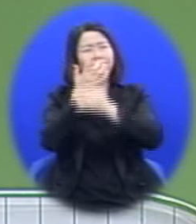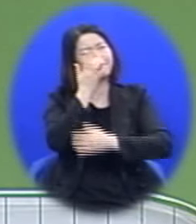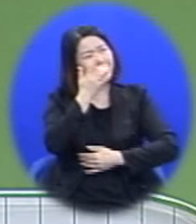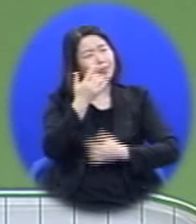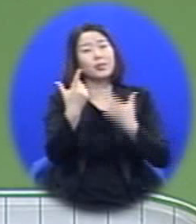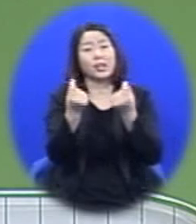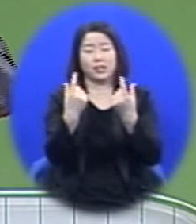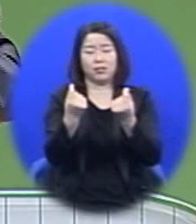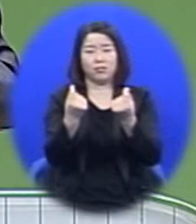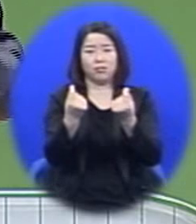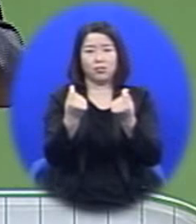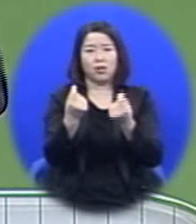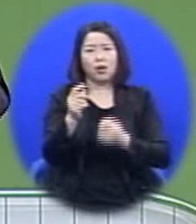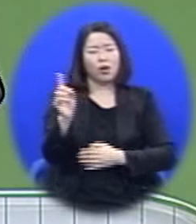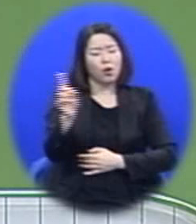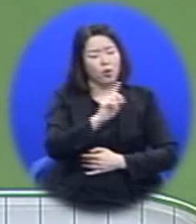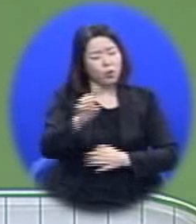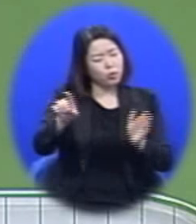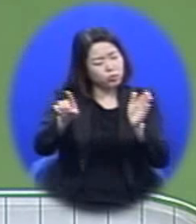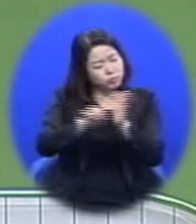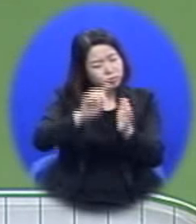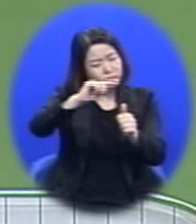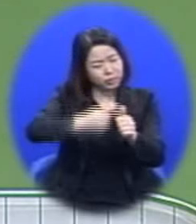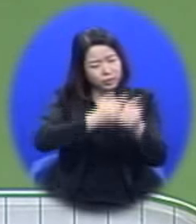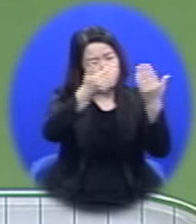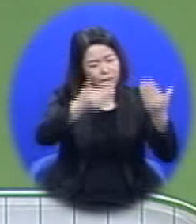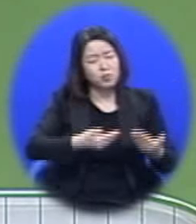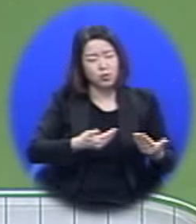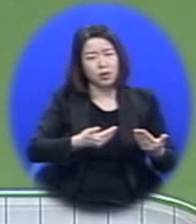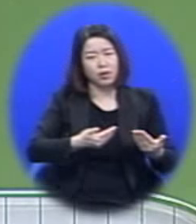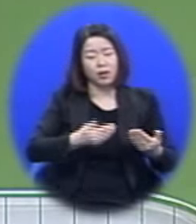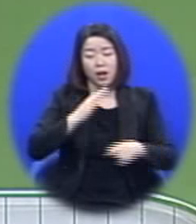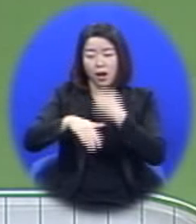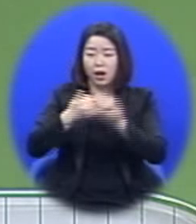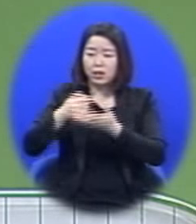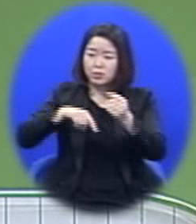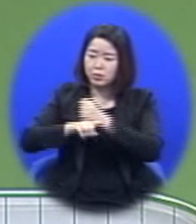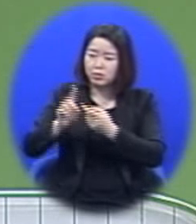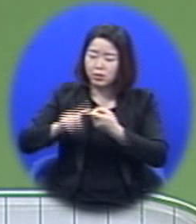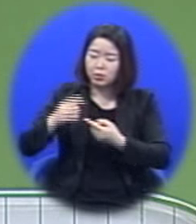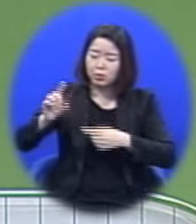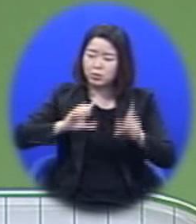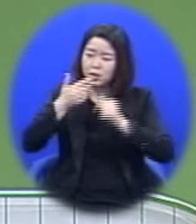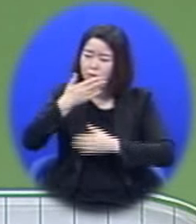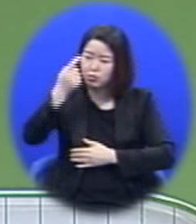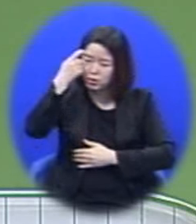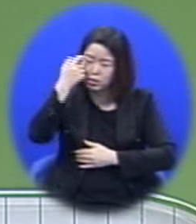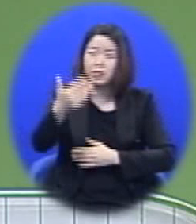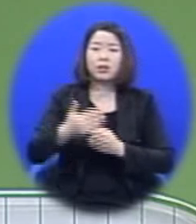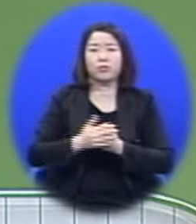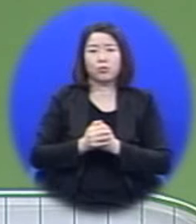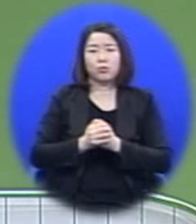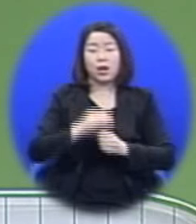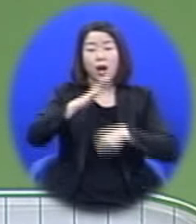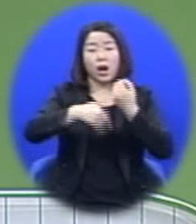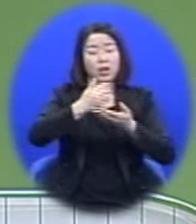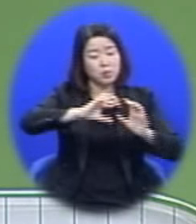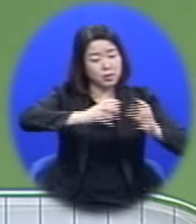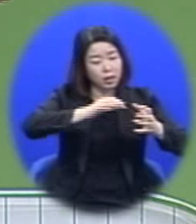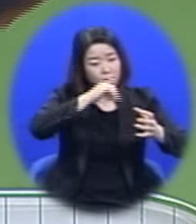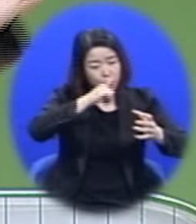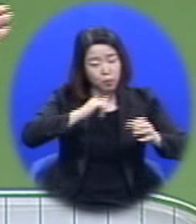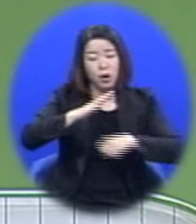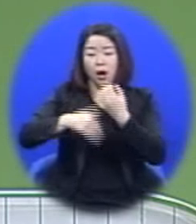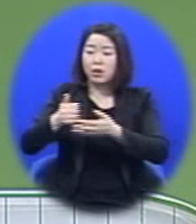같습니다. 아니, 도대체 좀 믿어지게 해주셔야 하나님 뜻대로 살 거 아니에요. 하나님의 나라가 있고 하나님의